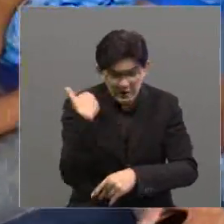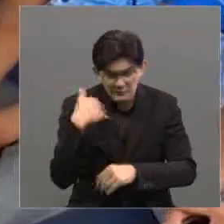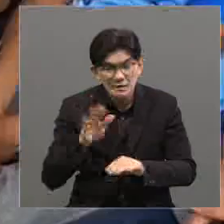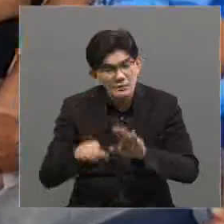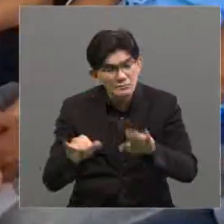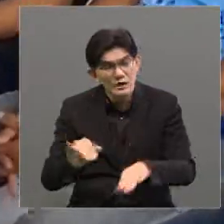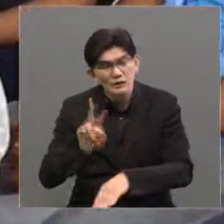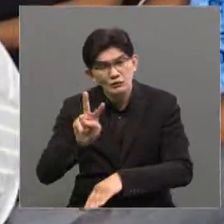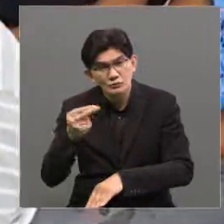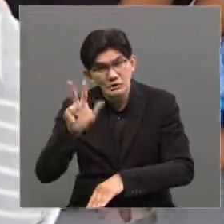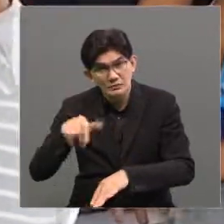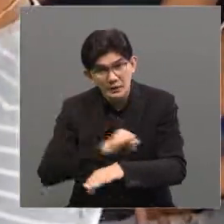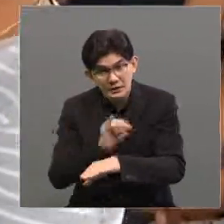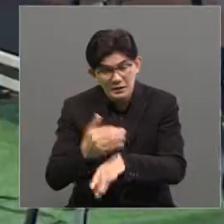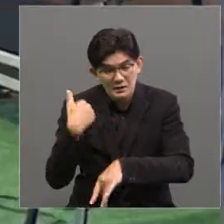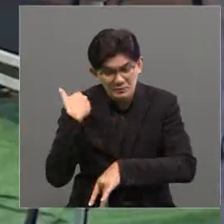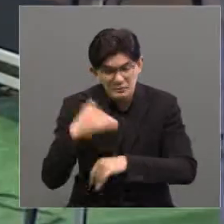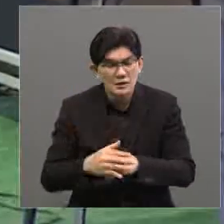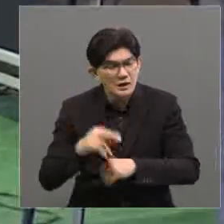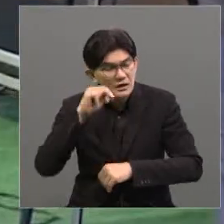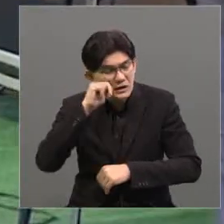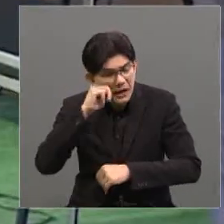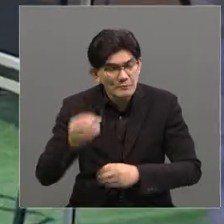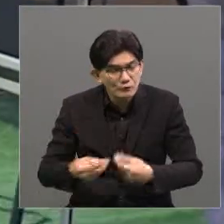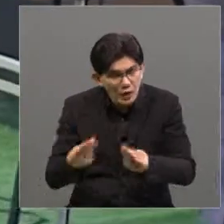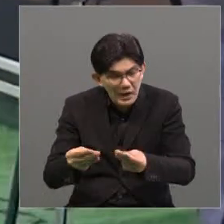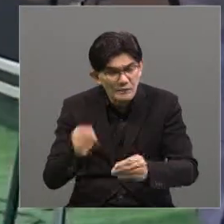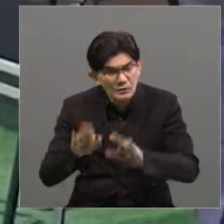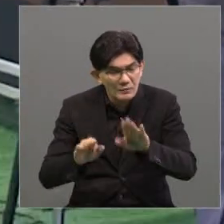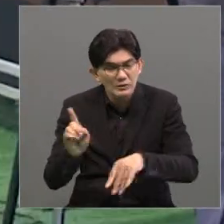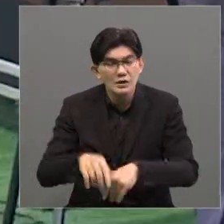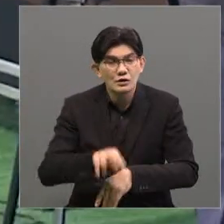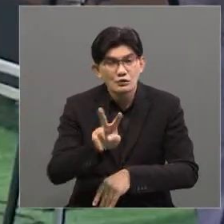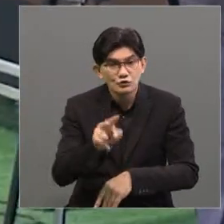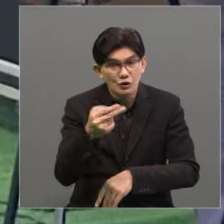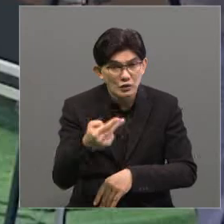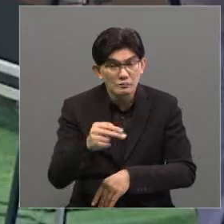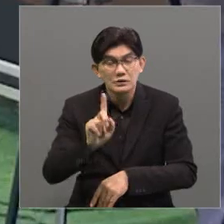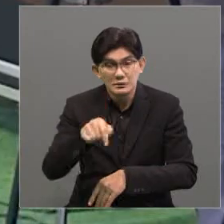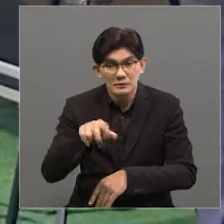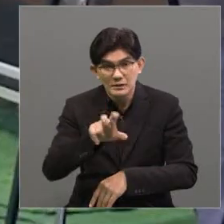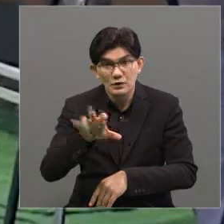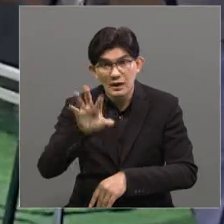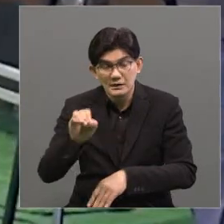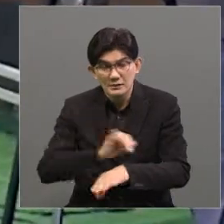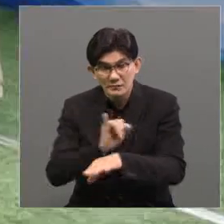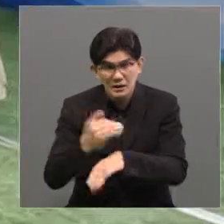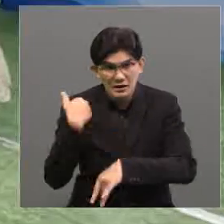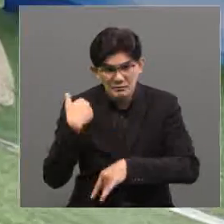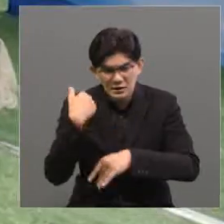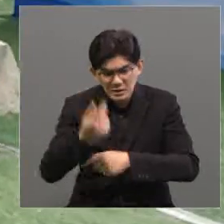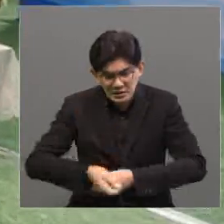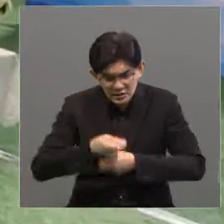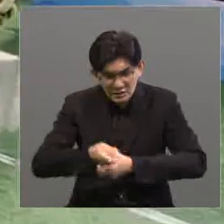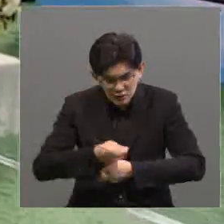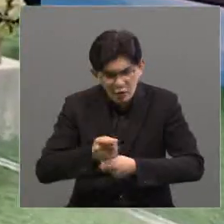ส่งน้ำให้พื้นที่ทางเกษตรกรรมนะครับในฤดูฝนและฤดูแล้งได้ประมาณ 21,530 ไร่จะมีราษฎรได้รับ